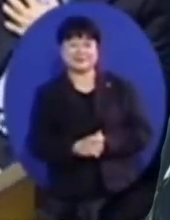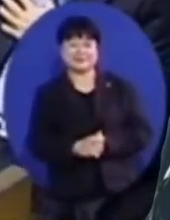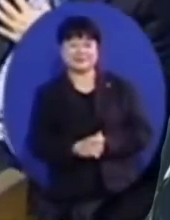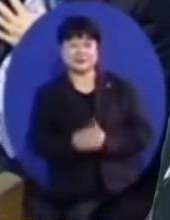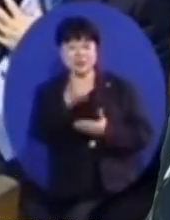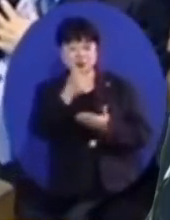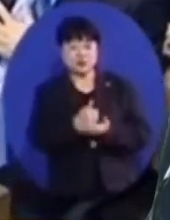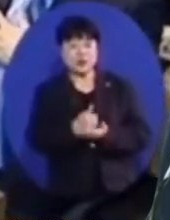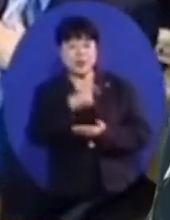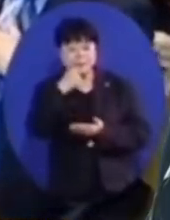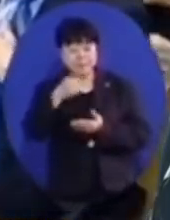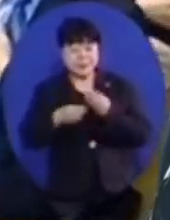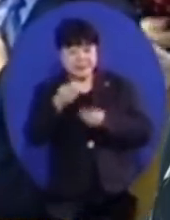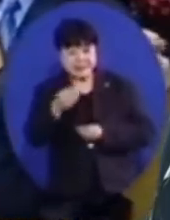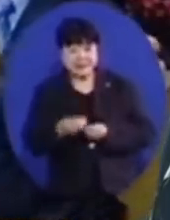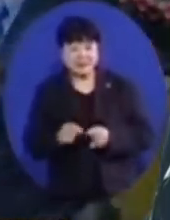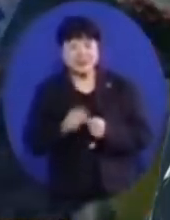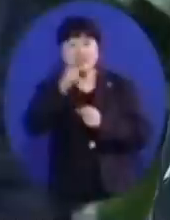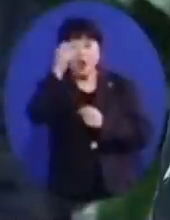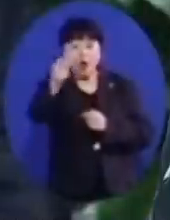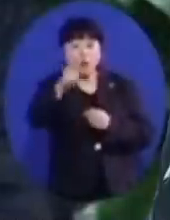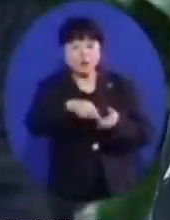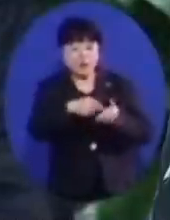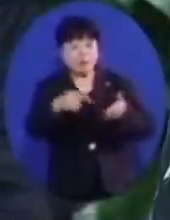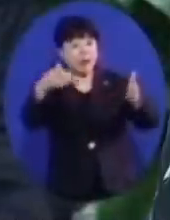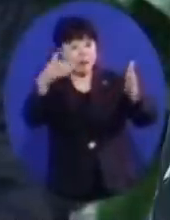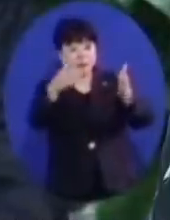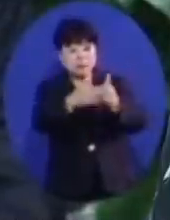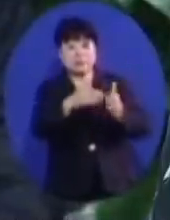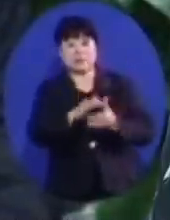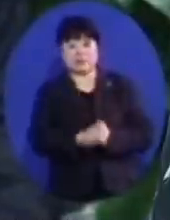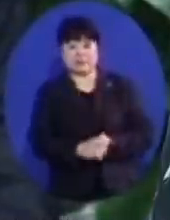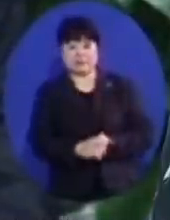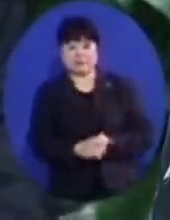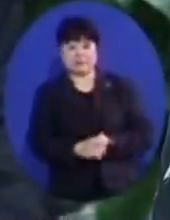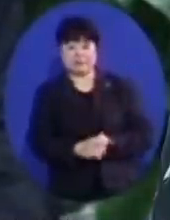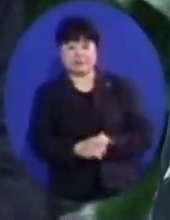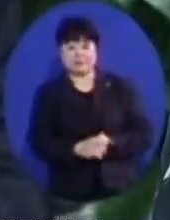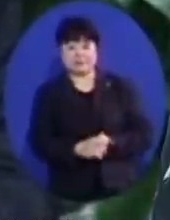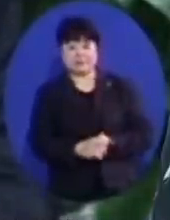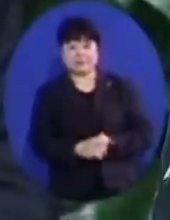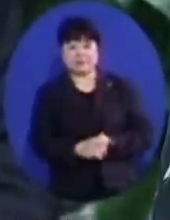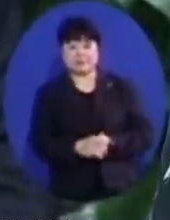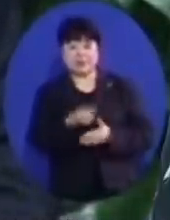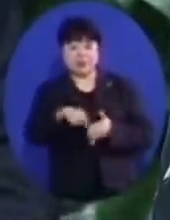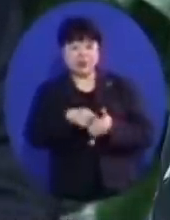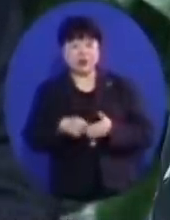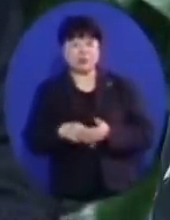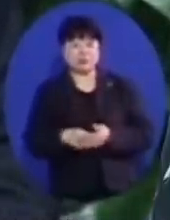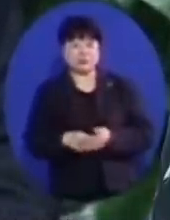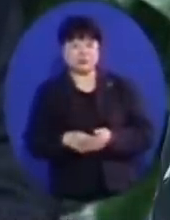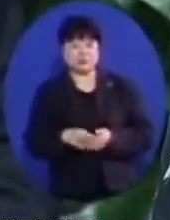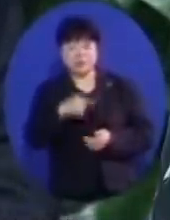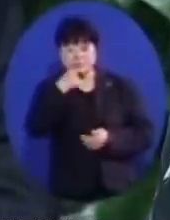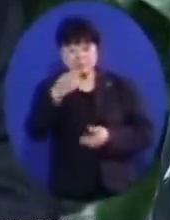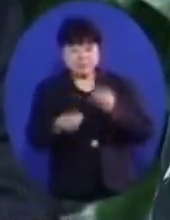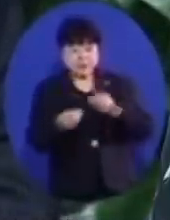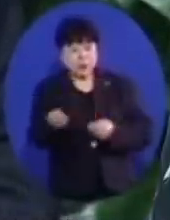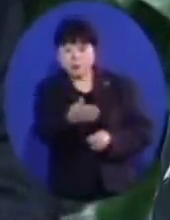주의 빚을 영원히 전부 다 갚아 버렸으니 갚을 빚이 없어요